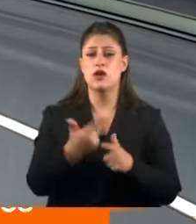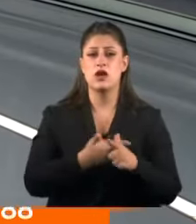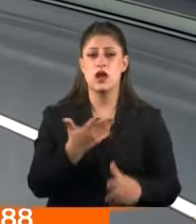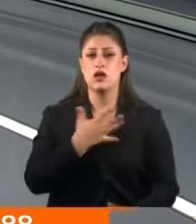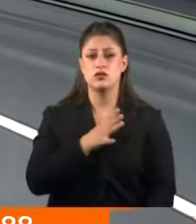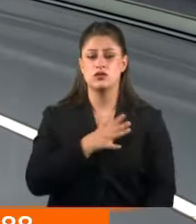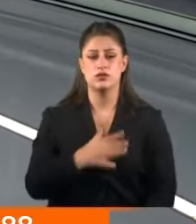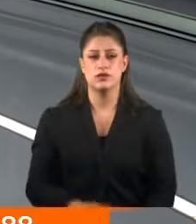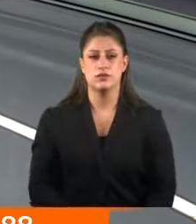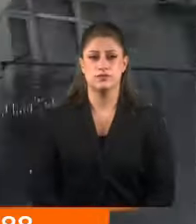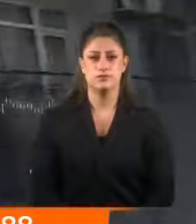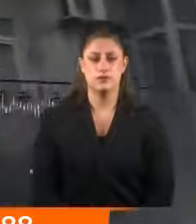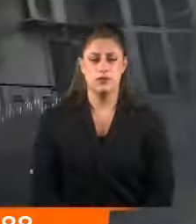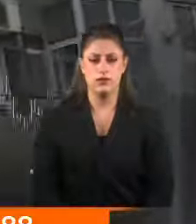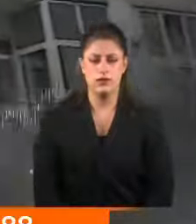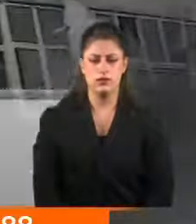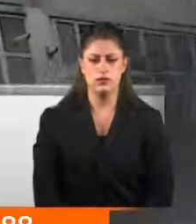istiyor?